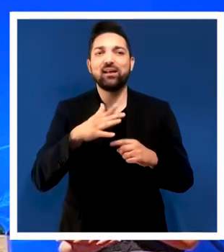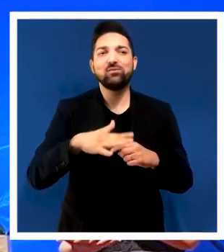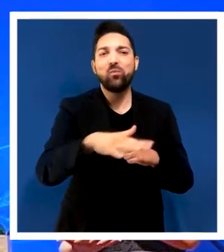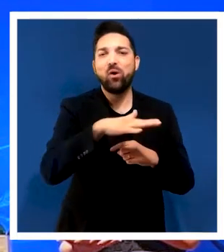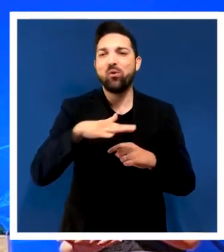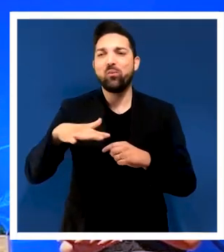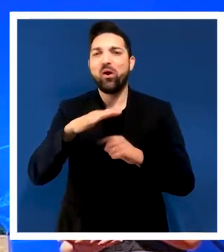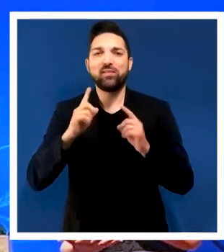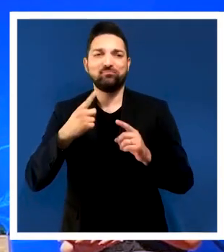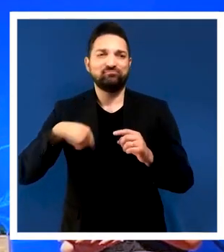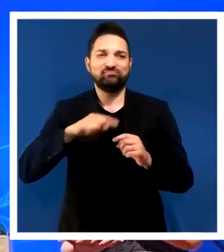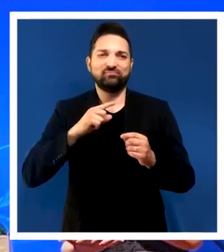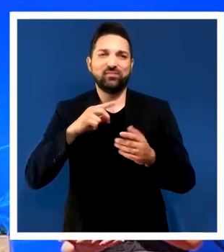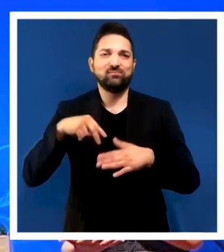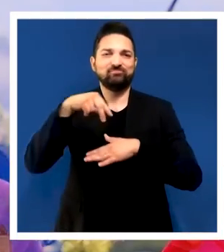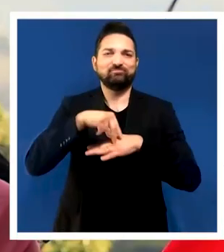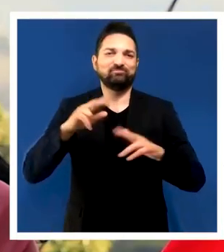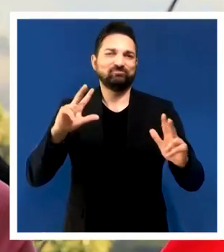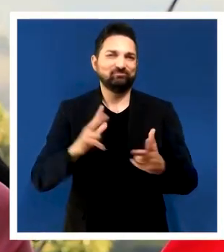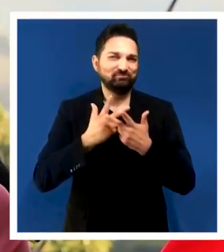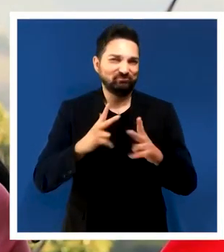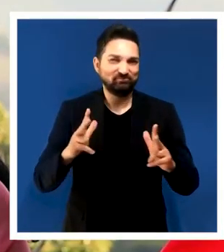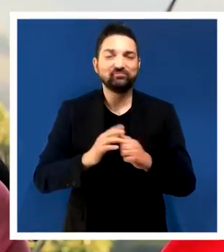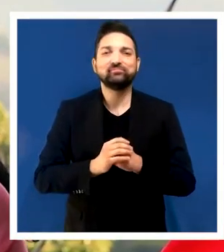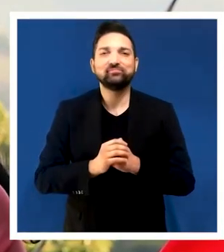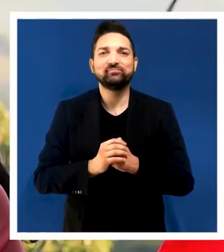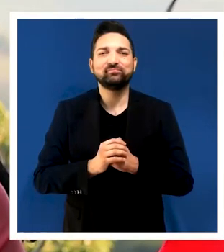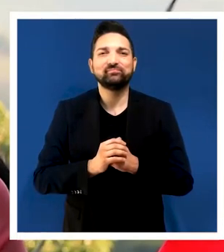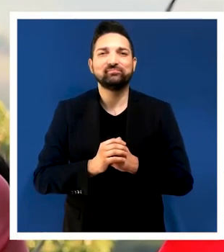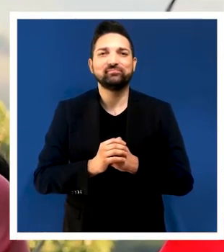in cui ci si esibisce in quell'occasione.